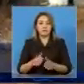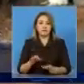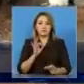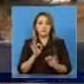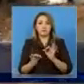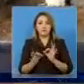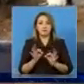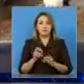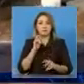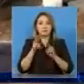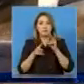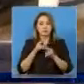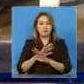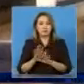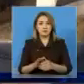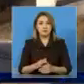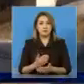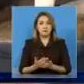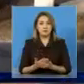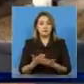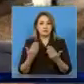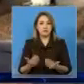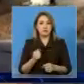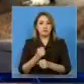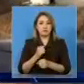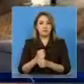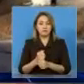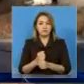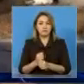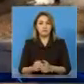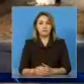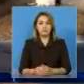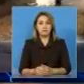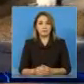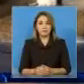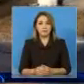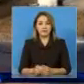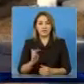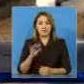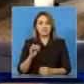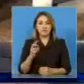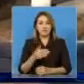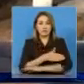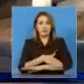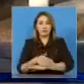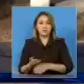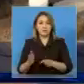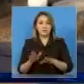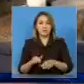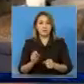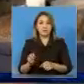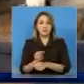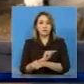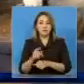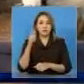удовлетворяют, ну, жалоб никаких не имеют. Тем более сейчас все делают. Ну, как бы. Санкибай осталась улица. После того, как